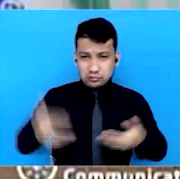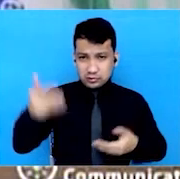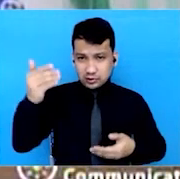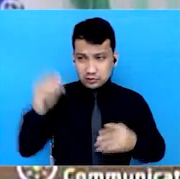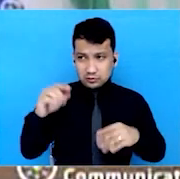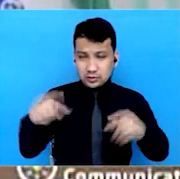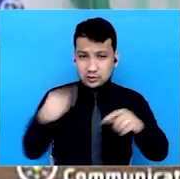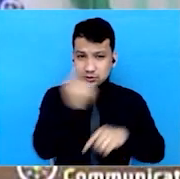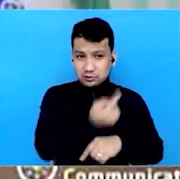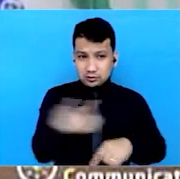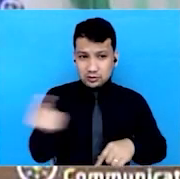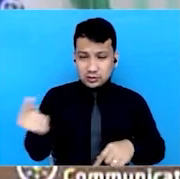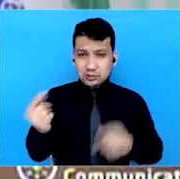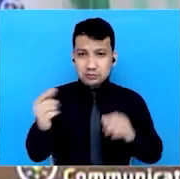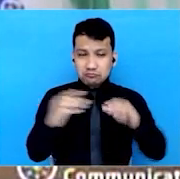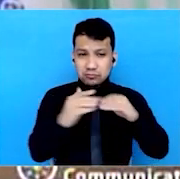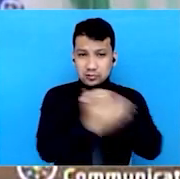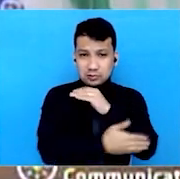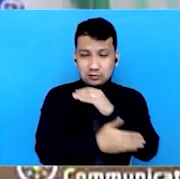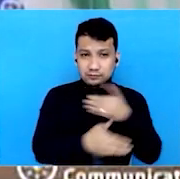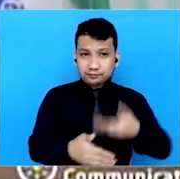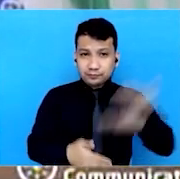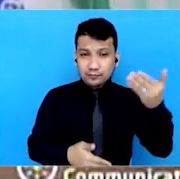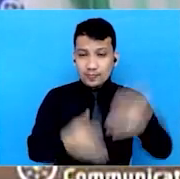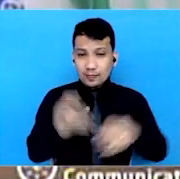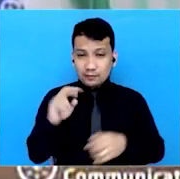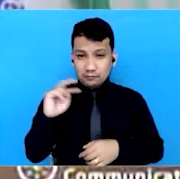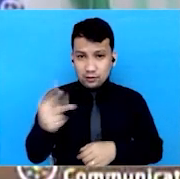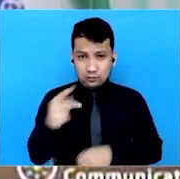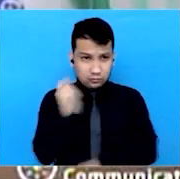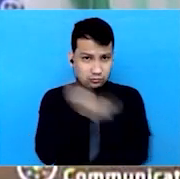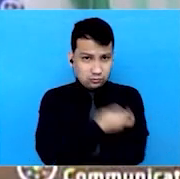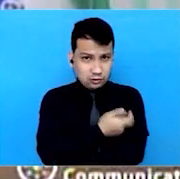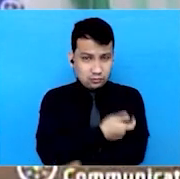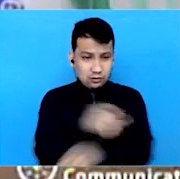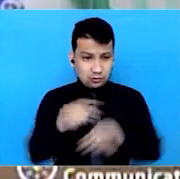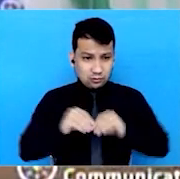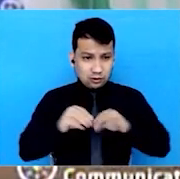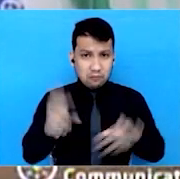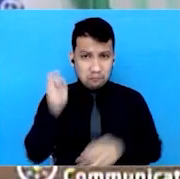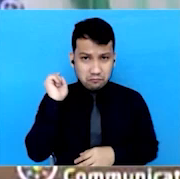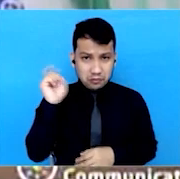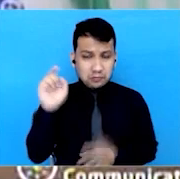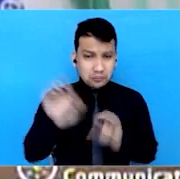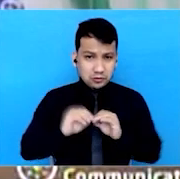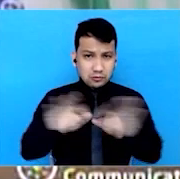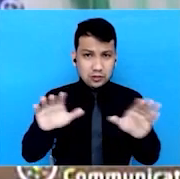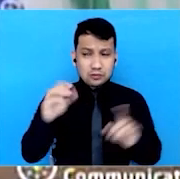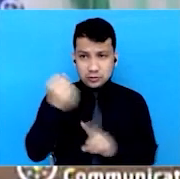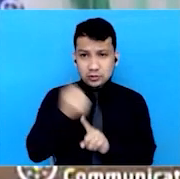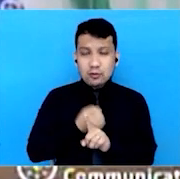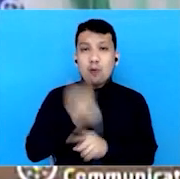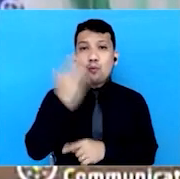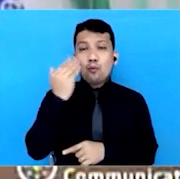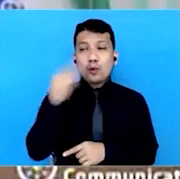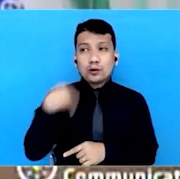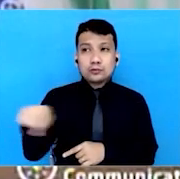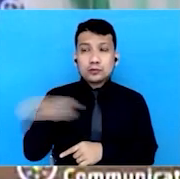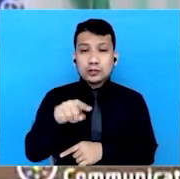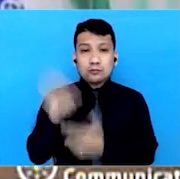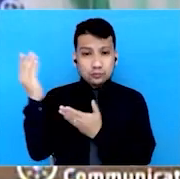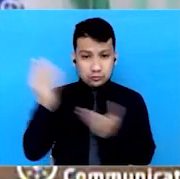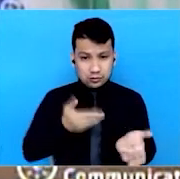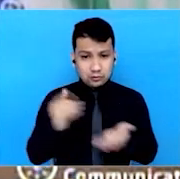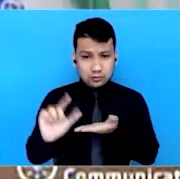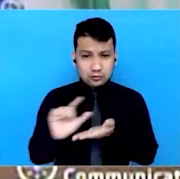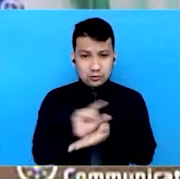bansa. Pangalawa, yung atin pong pagbabakuna, naging erratic din po yan this September because of the supplies of course. But